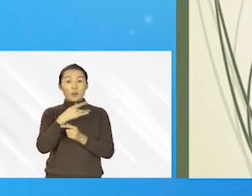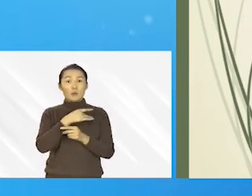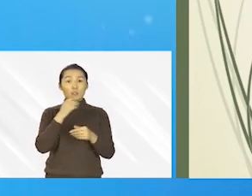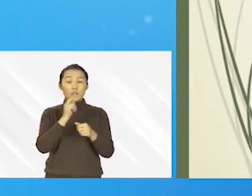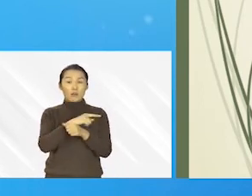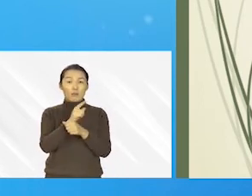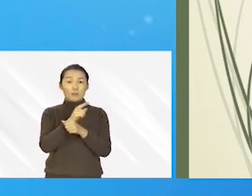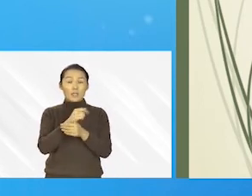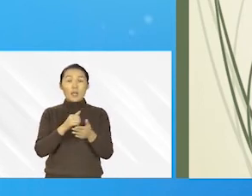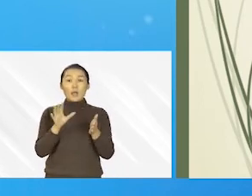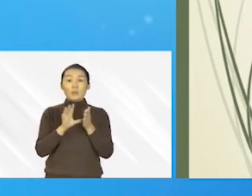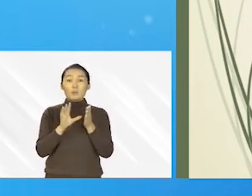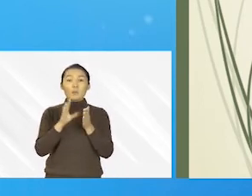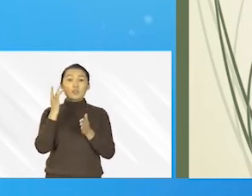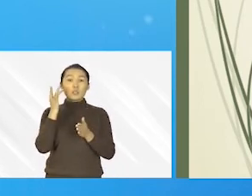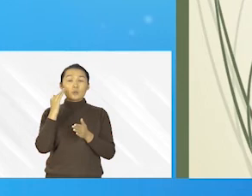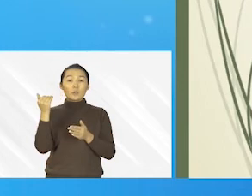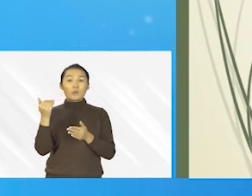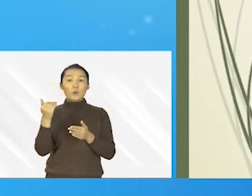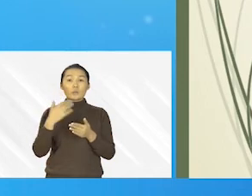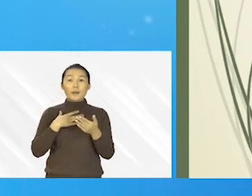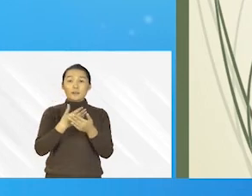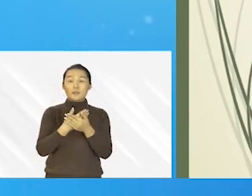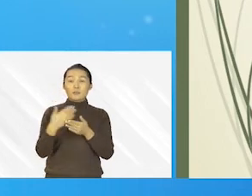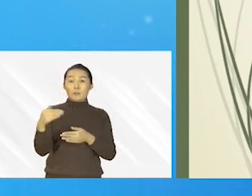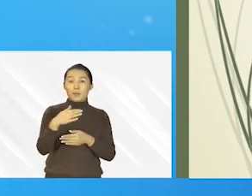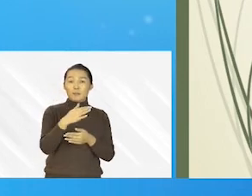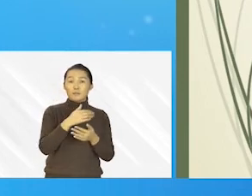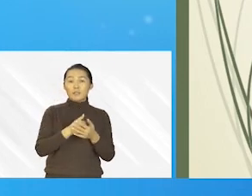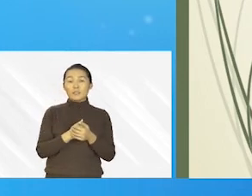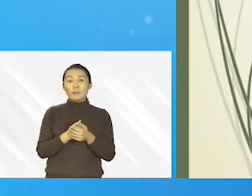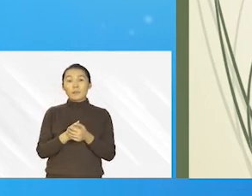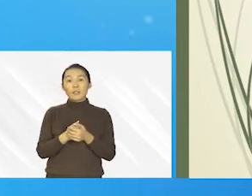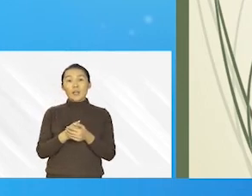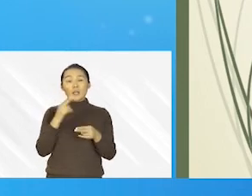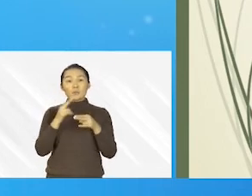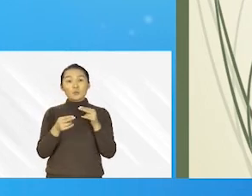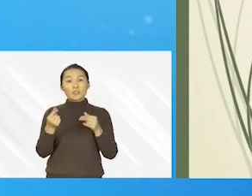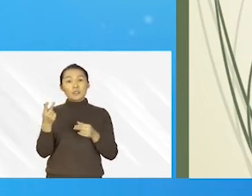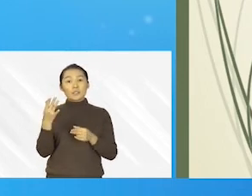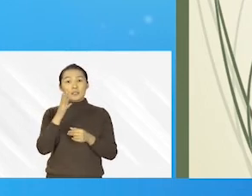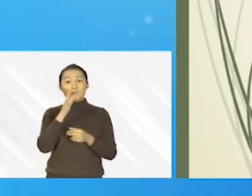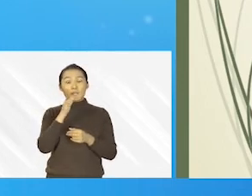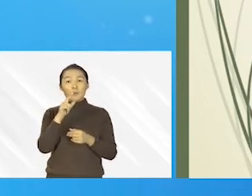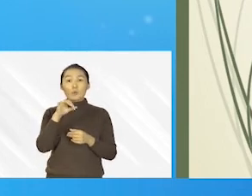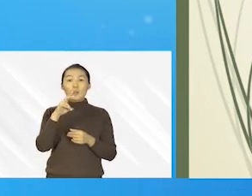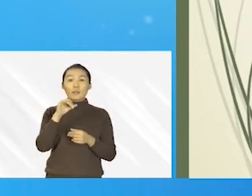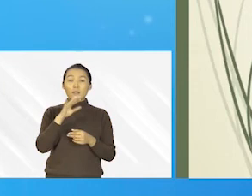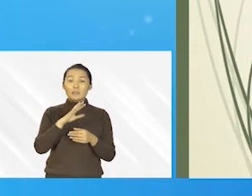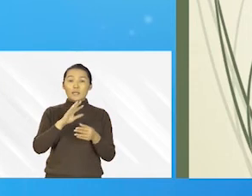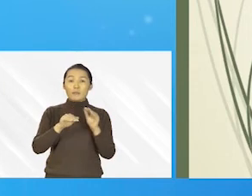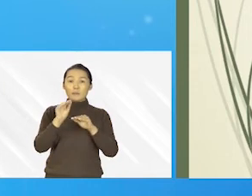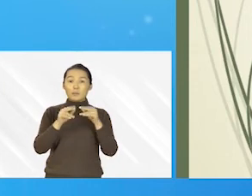помощи которого он активно плавает в воде. Спустя некоторое время у головастика формируются